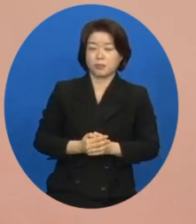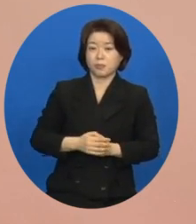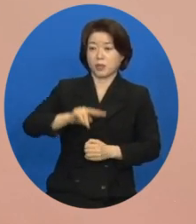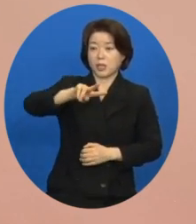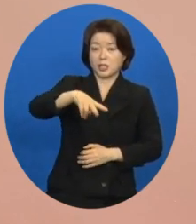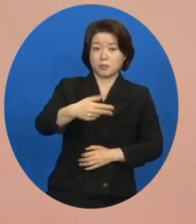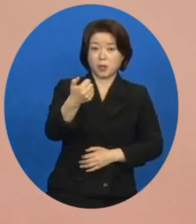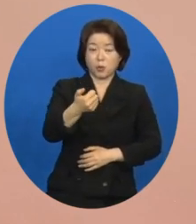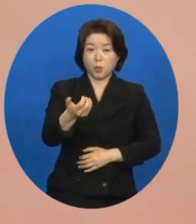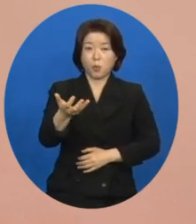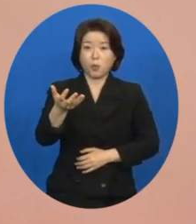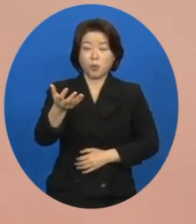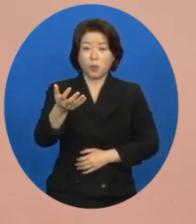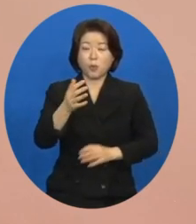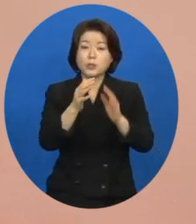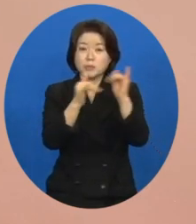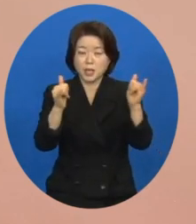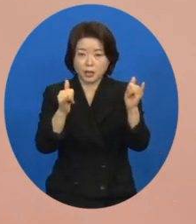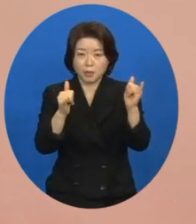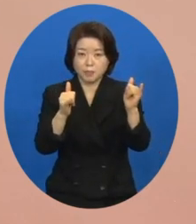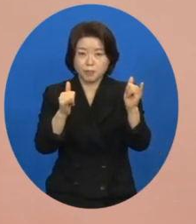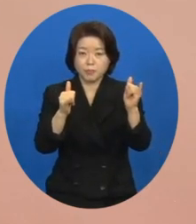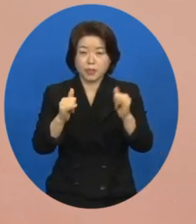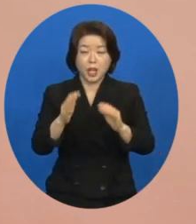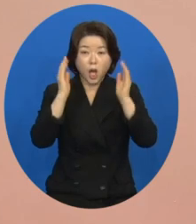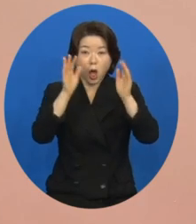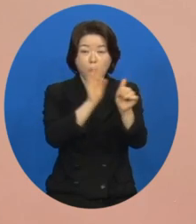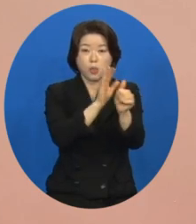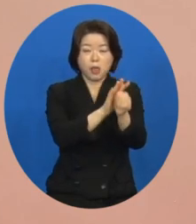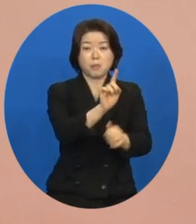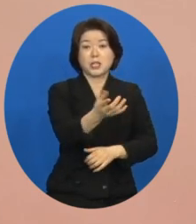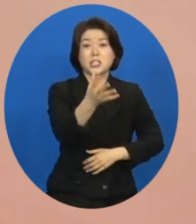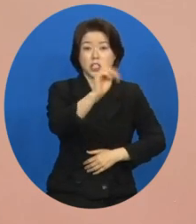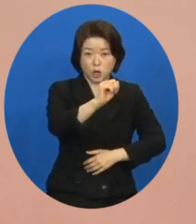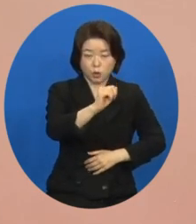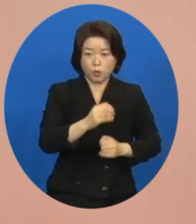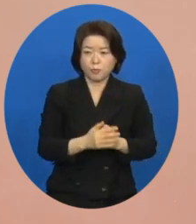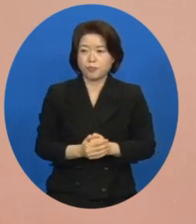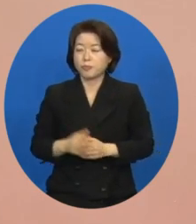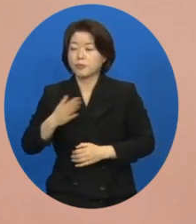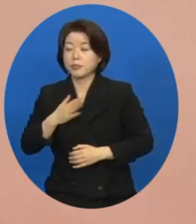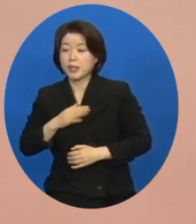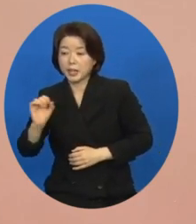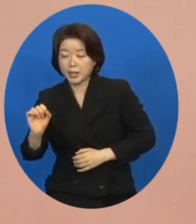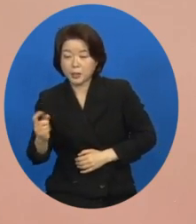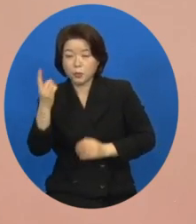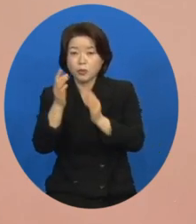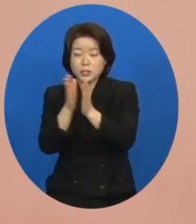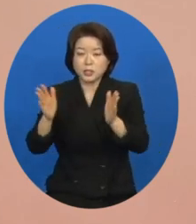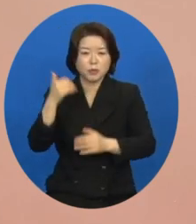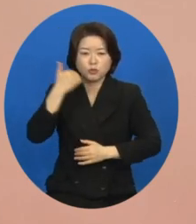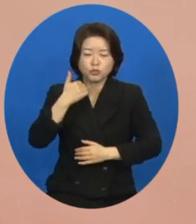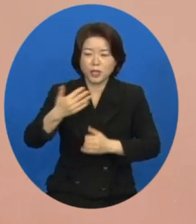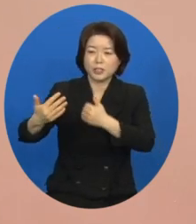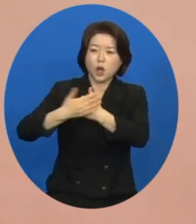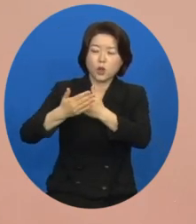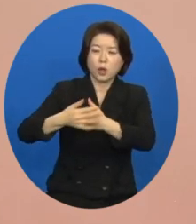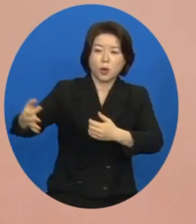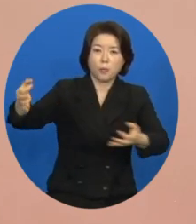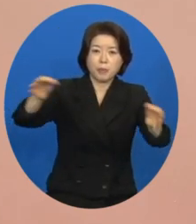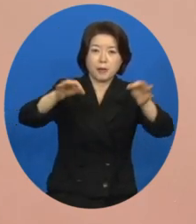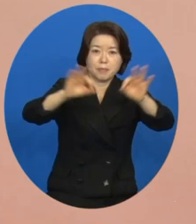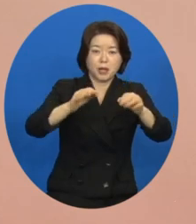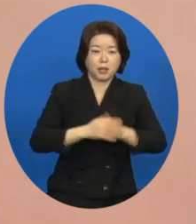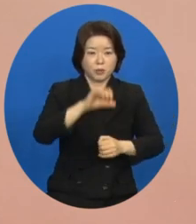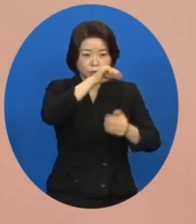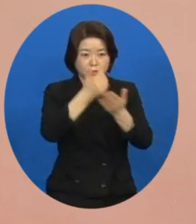250명분 장학금 1억을 일단 마중으로 보면 누군가가 나머지는 채울 줄로 믿고 장로님 잠깐 전달해